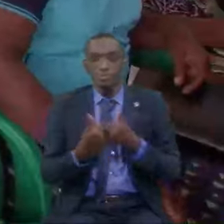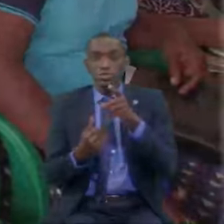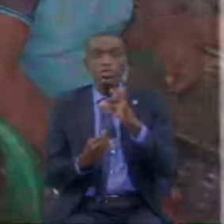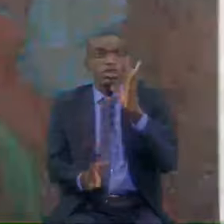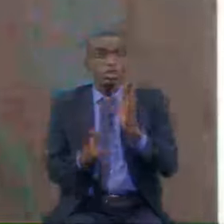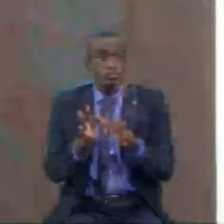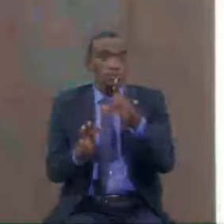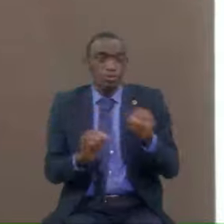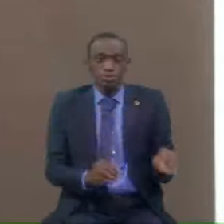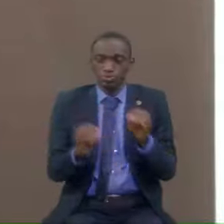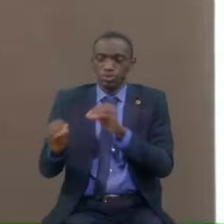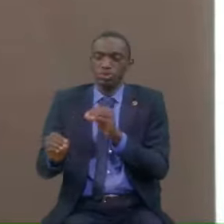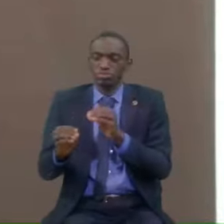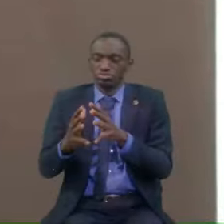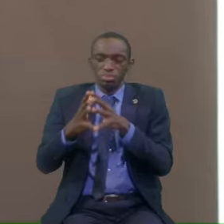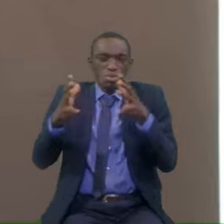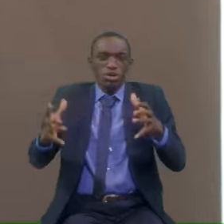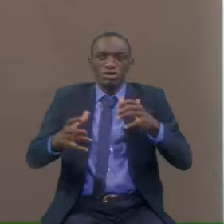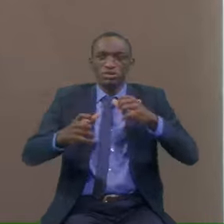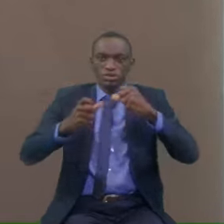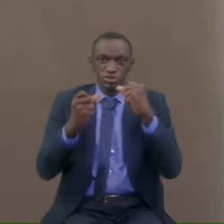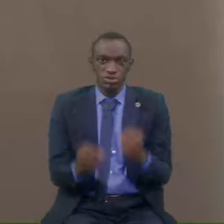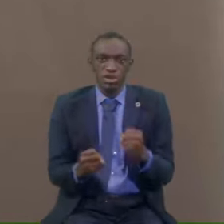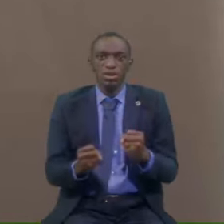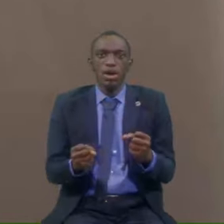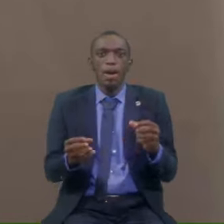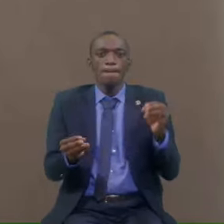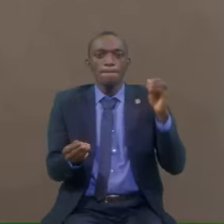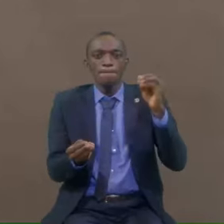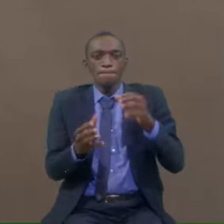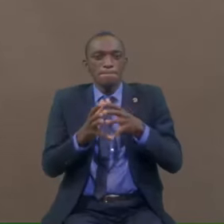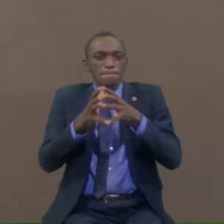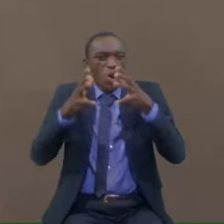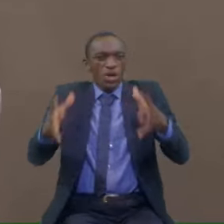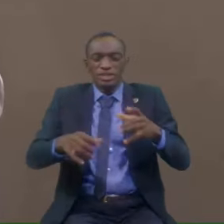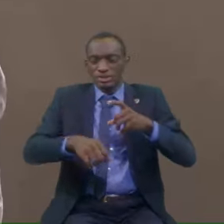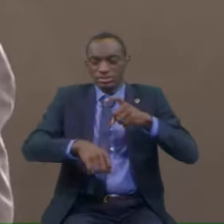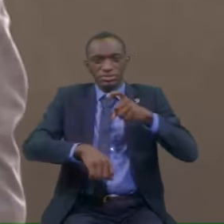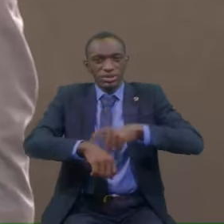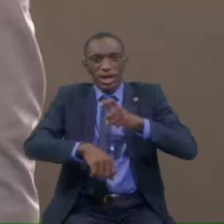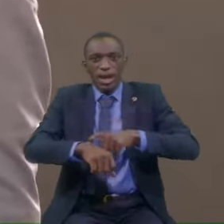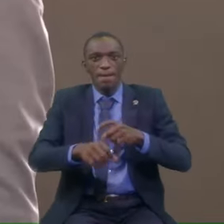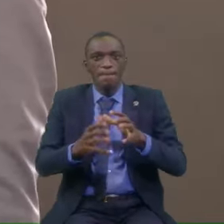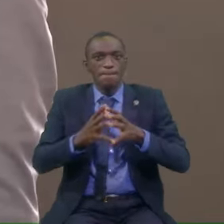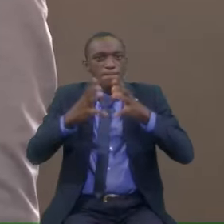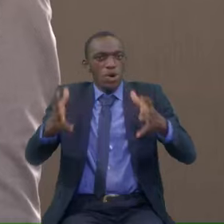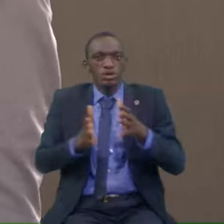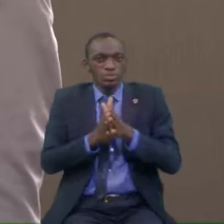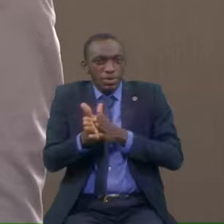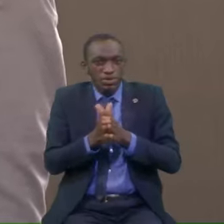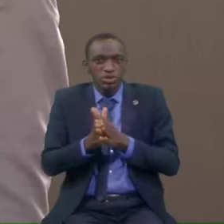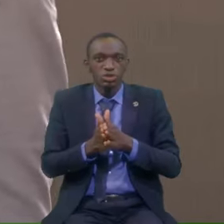Si tu mets assez de force, assez de motivation, assez de temps,